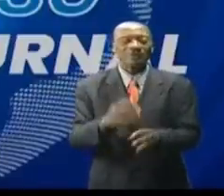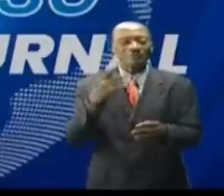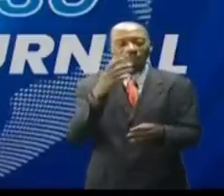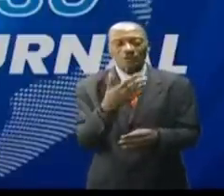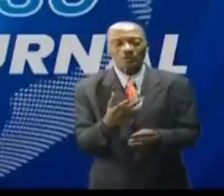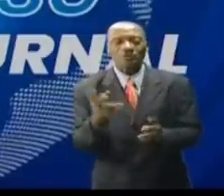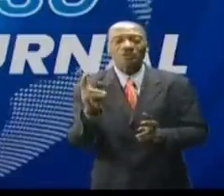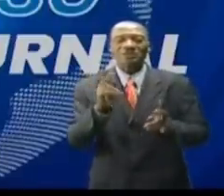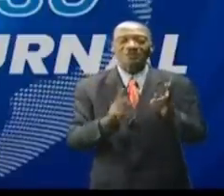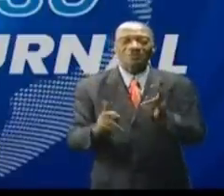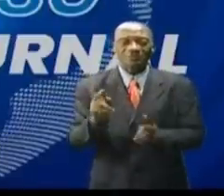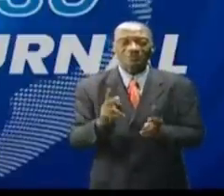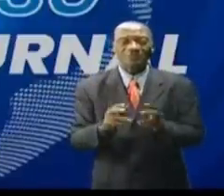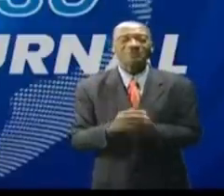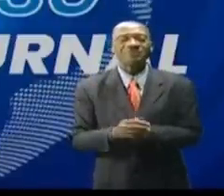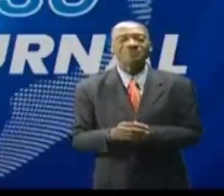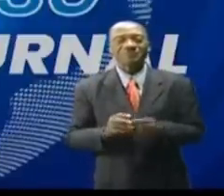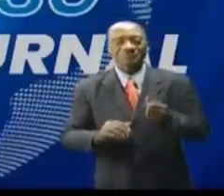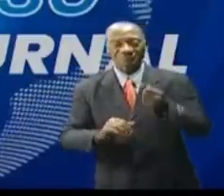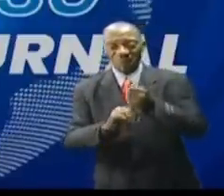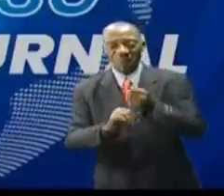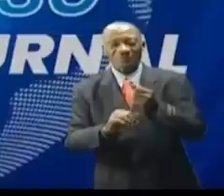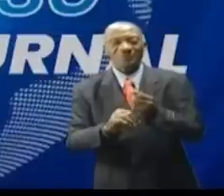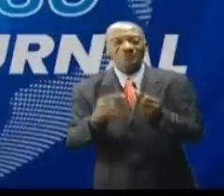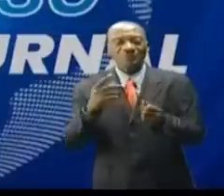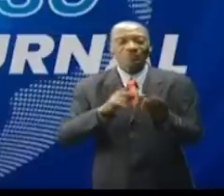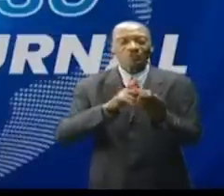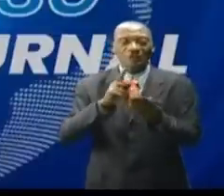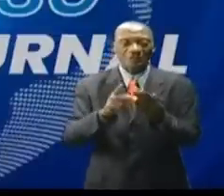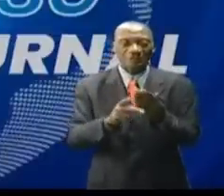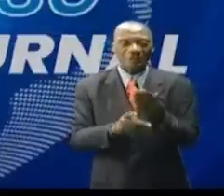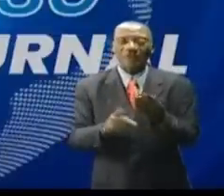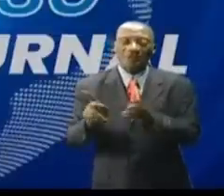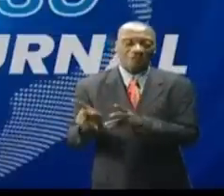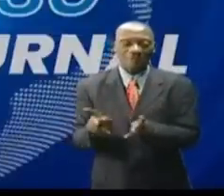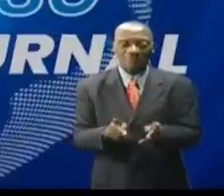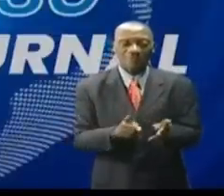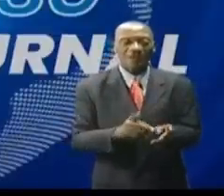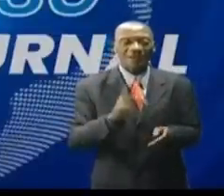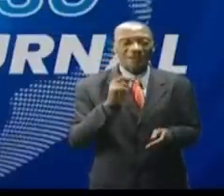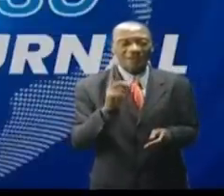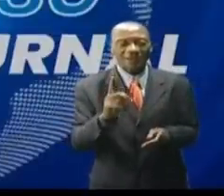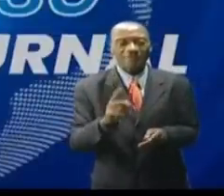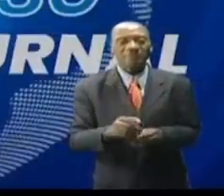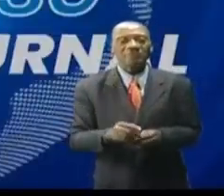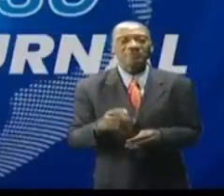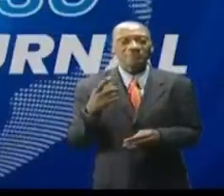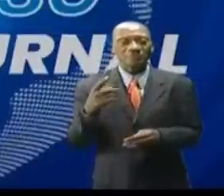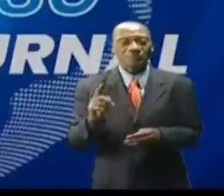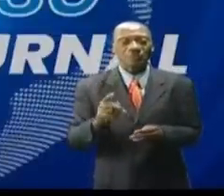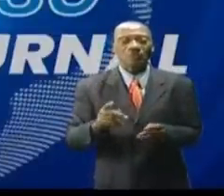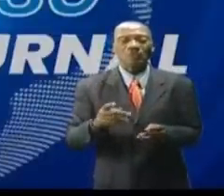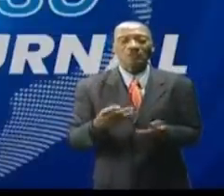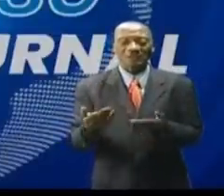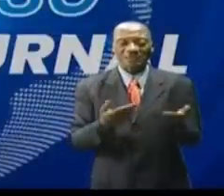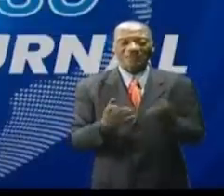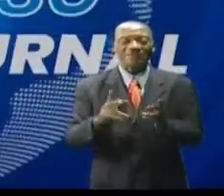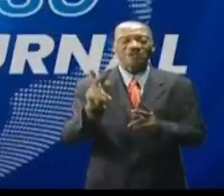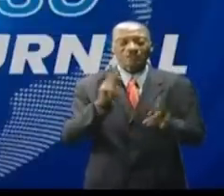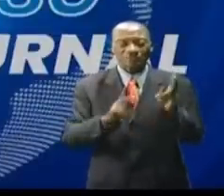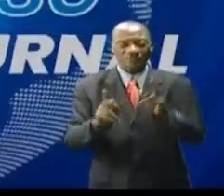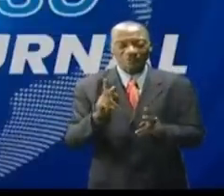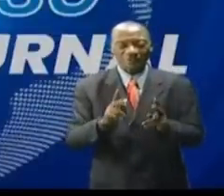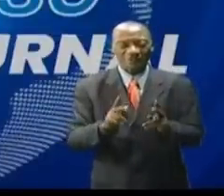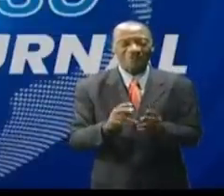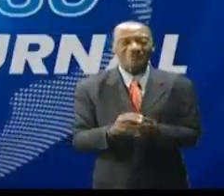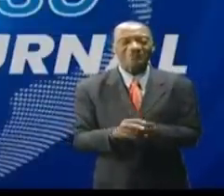pour appuyer l'exécution du plan direction des systèmes d'information de l'administration et des services publics. Reportage Junior